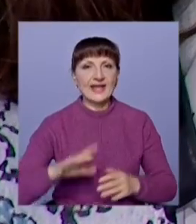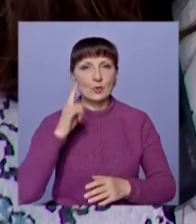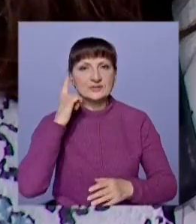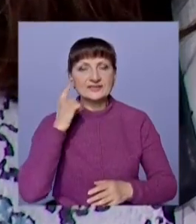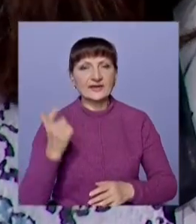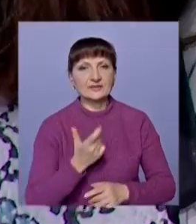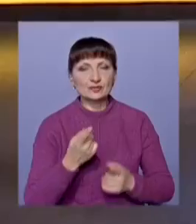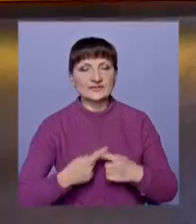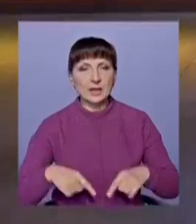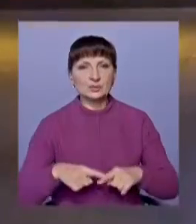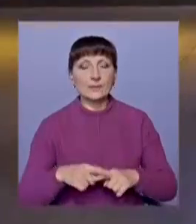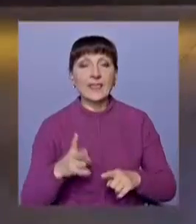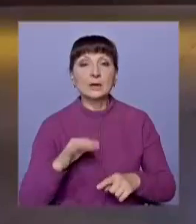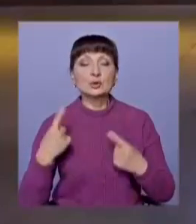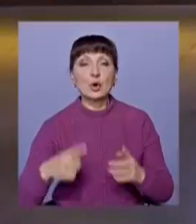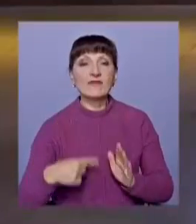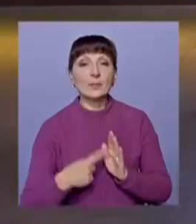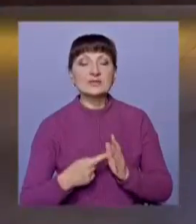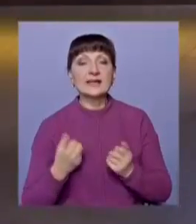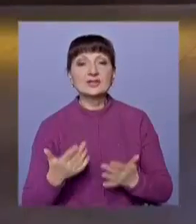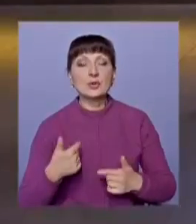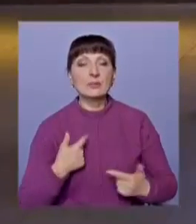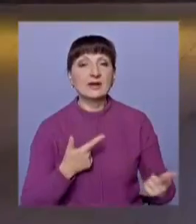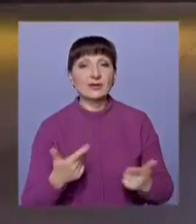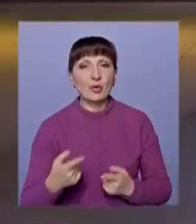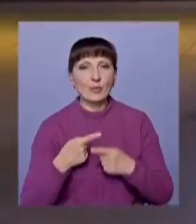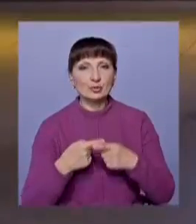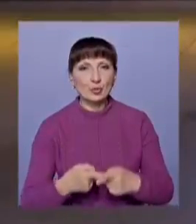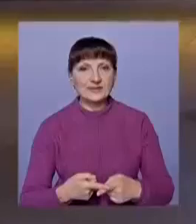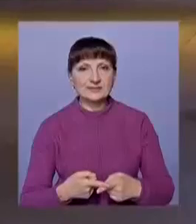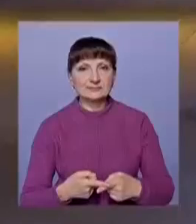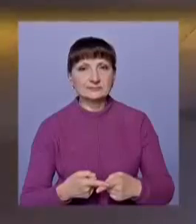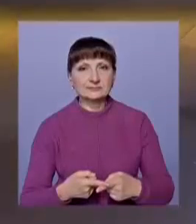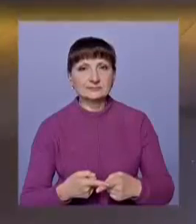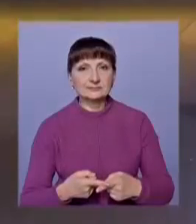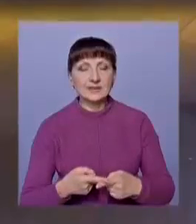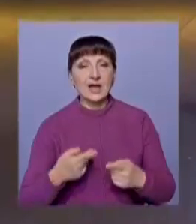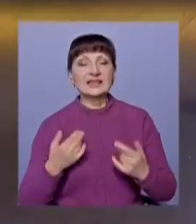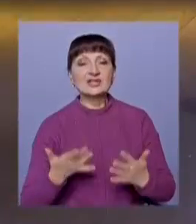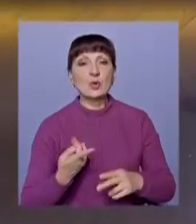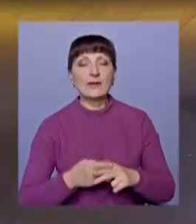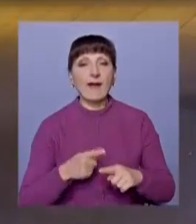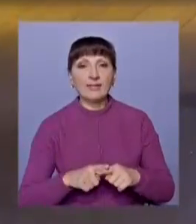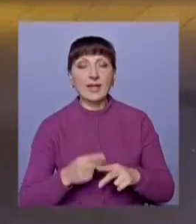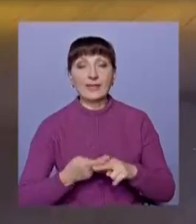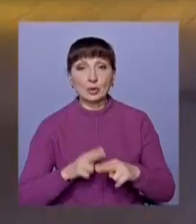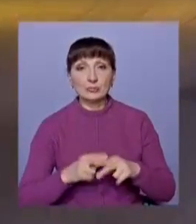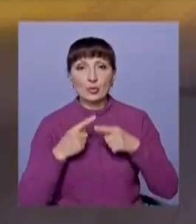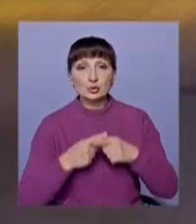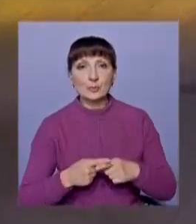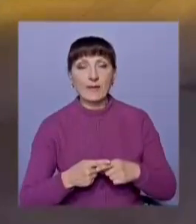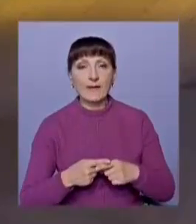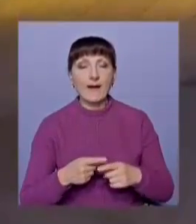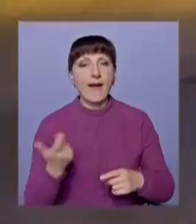союза. Вот другой вопрос, насколько мы готовы пойти на компромисс, да, насколько этот протекционизм оправдан с точки зрения